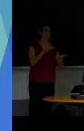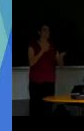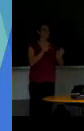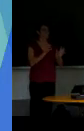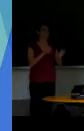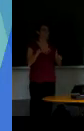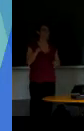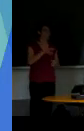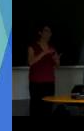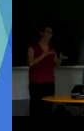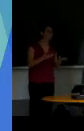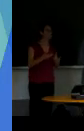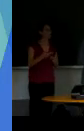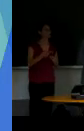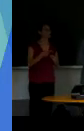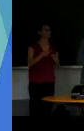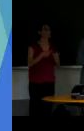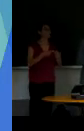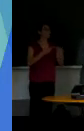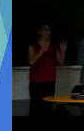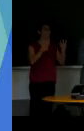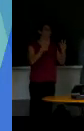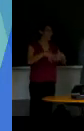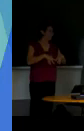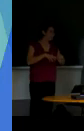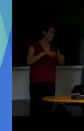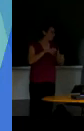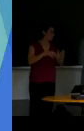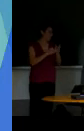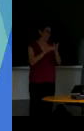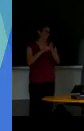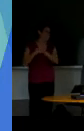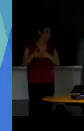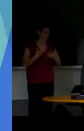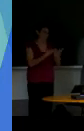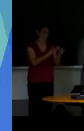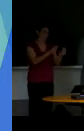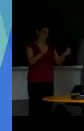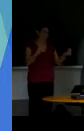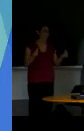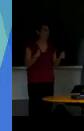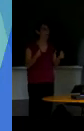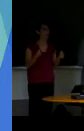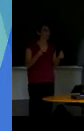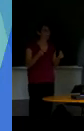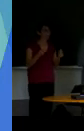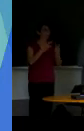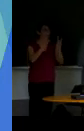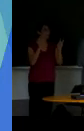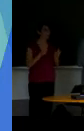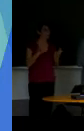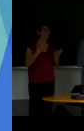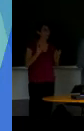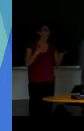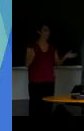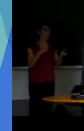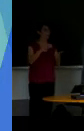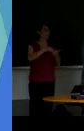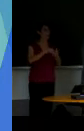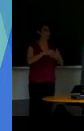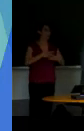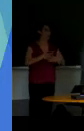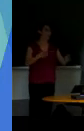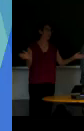televisore smart, gli elettrodomestici smart. Quindi, come dire, insomma, l'elettronica pervade la nostra vita e la